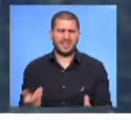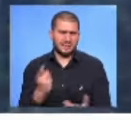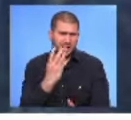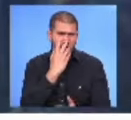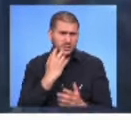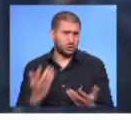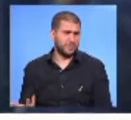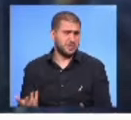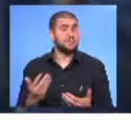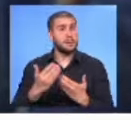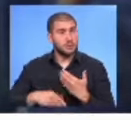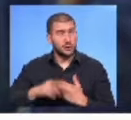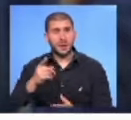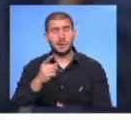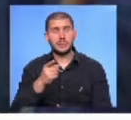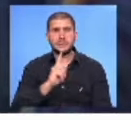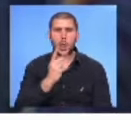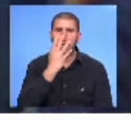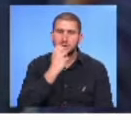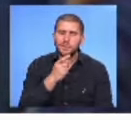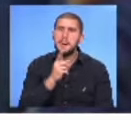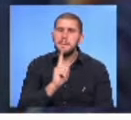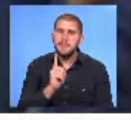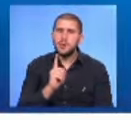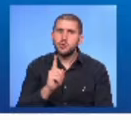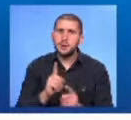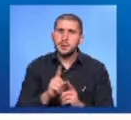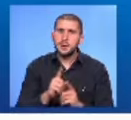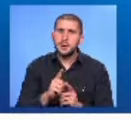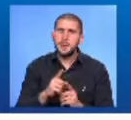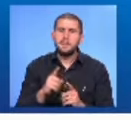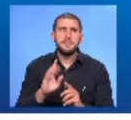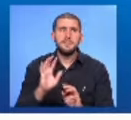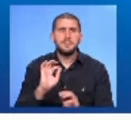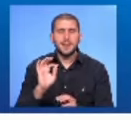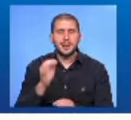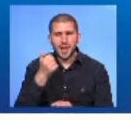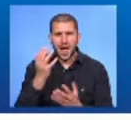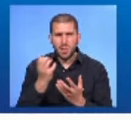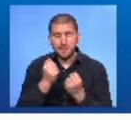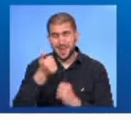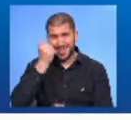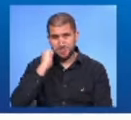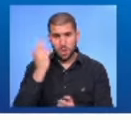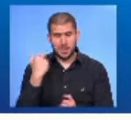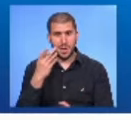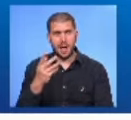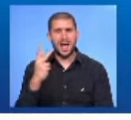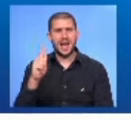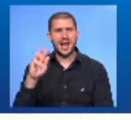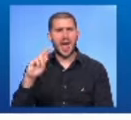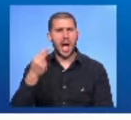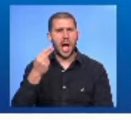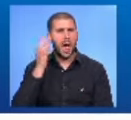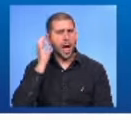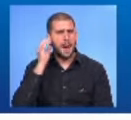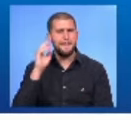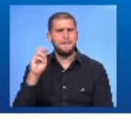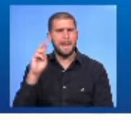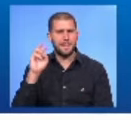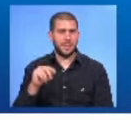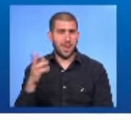עצוב, ובסוף יש לנו 134... זה לא עצוב, מי שמשלם את החטופים. תקשיב, אתמול הייתה פה קלרה מרמן, נפלה